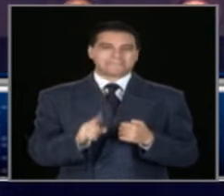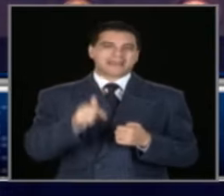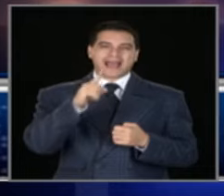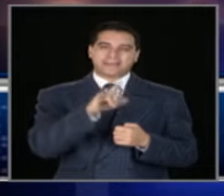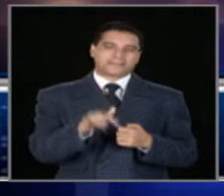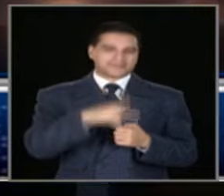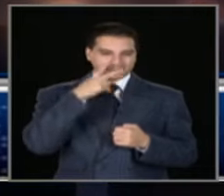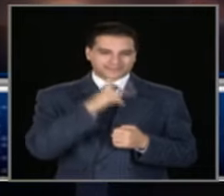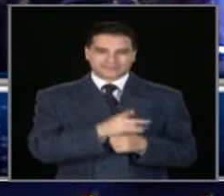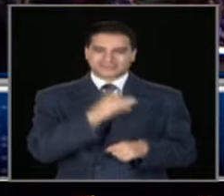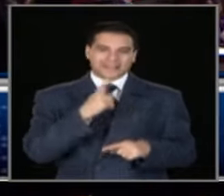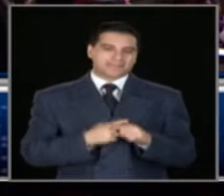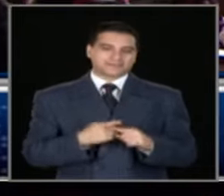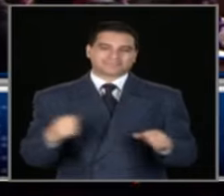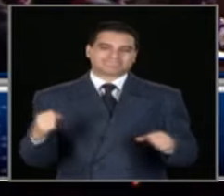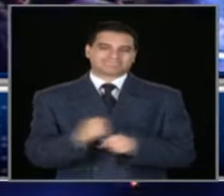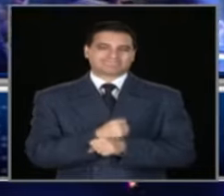جمال إجابة خاطئة.